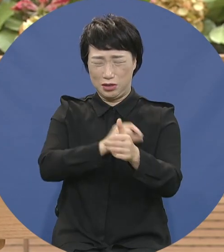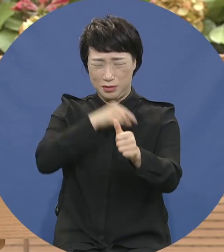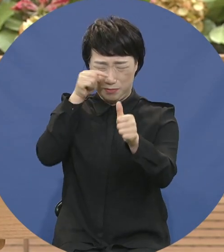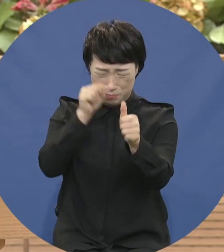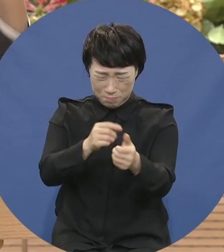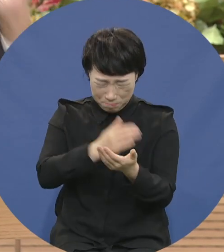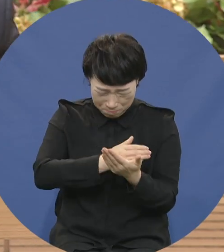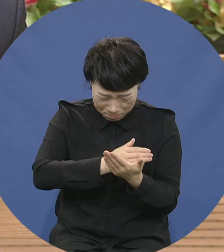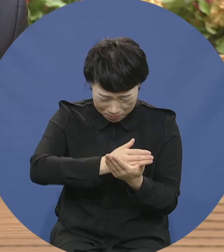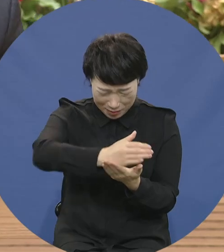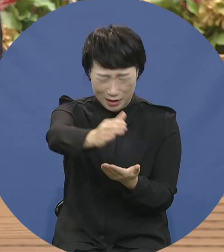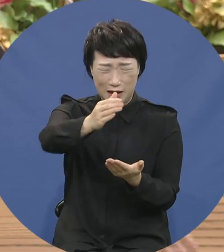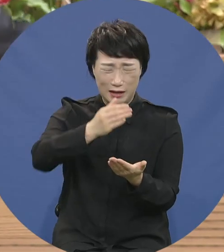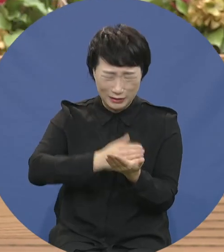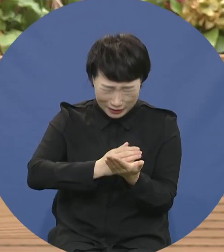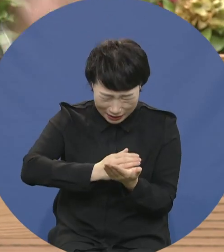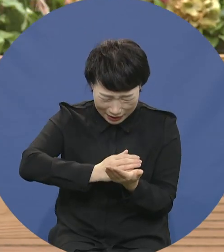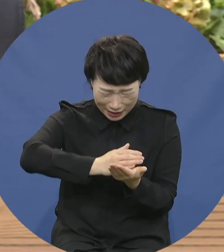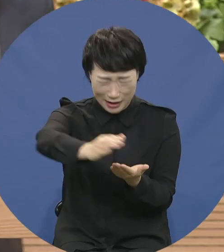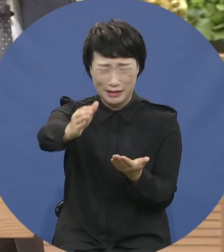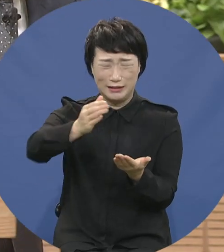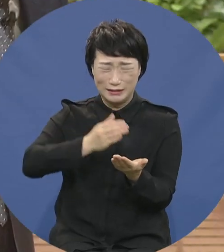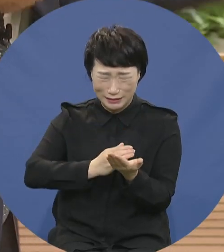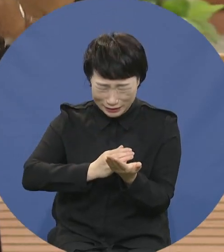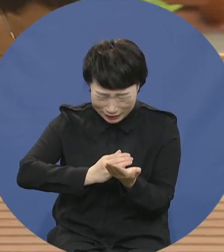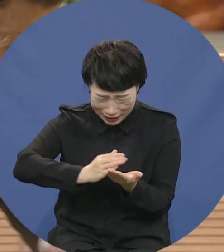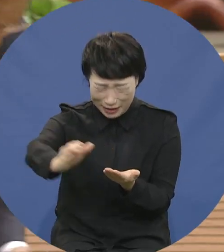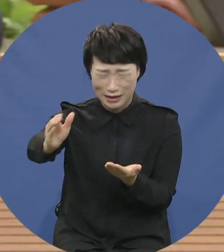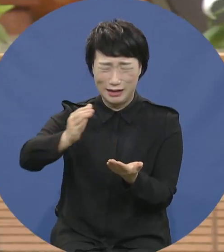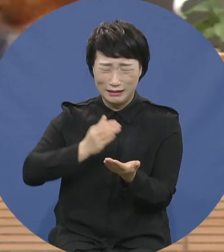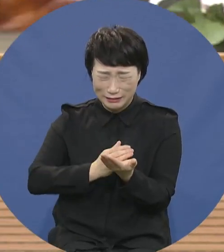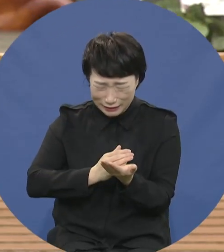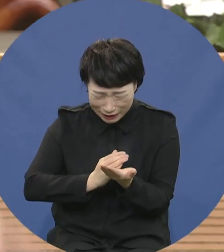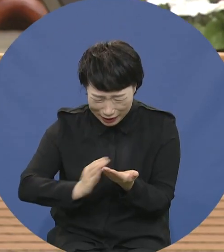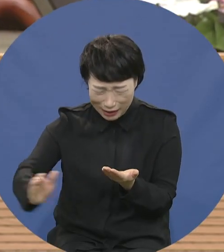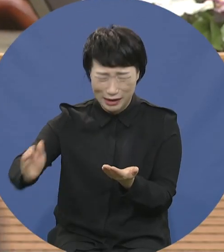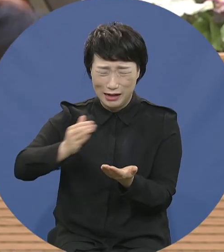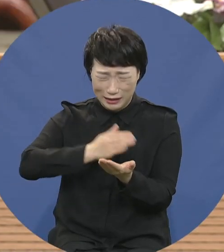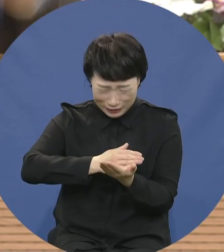떠나가라. 떠나가라. 떠나가라.